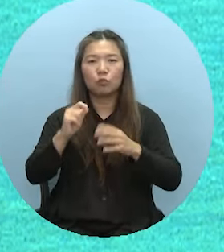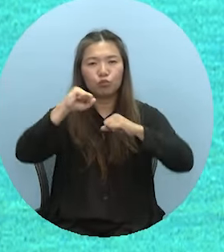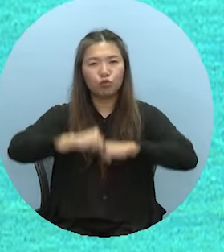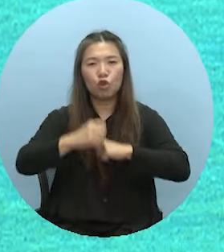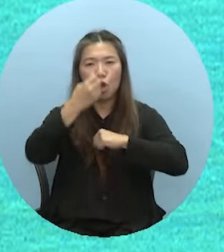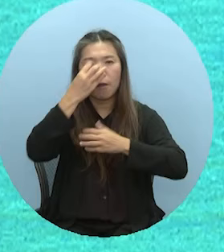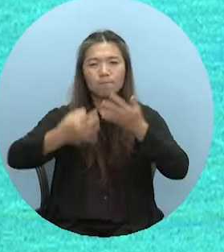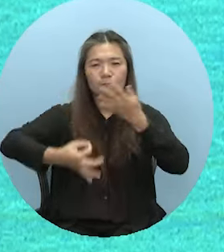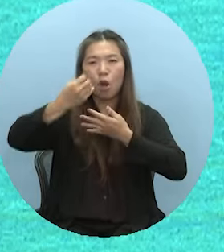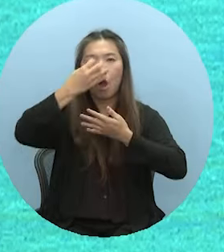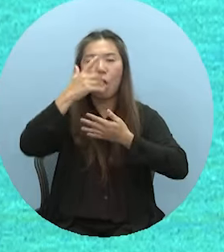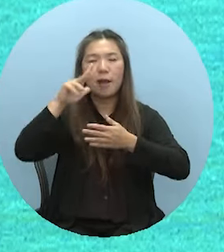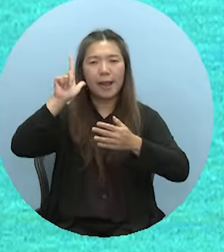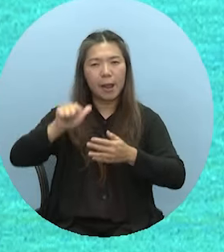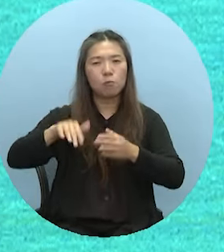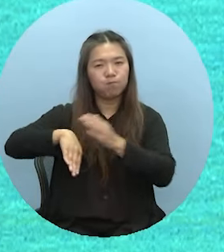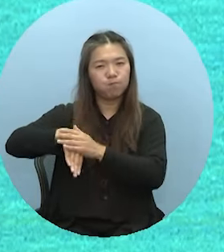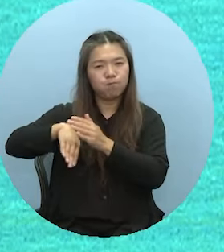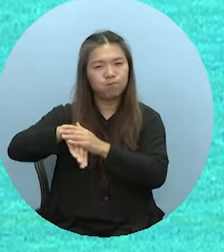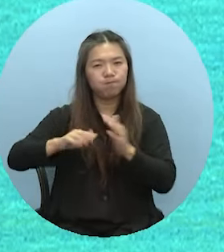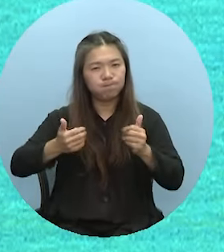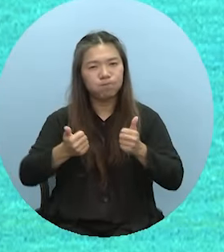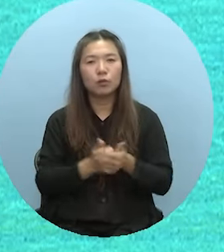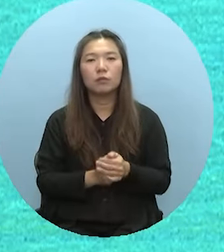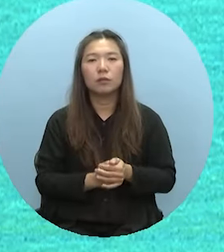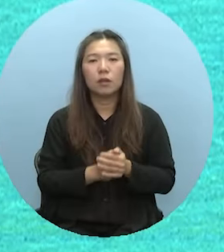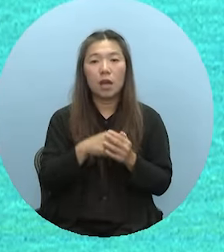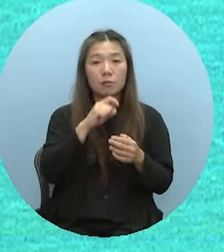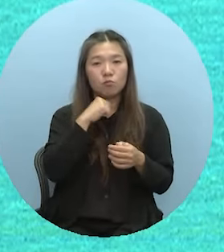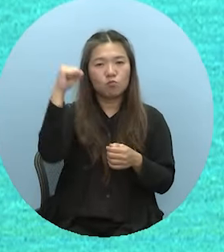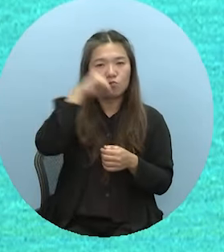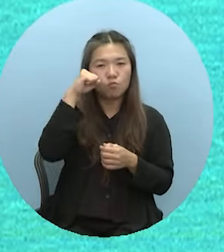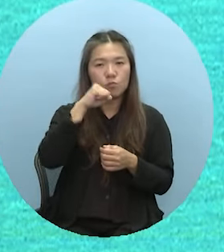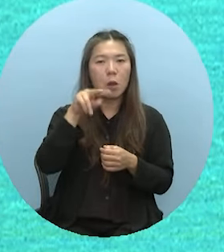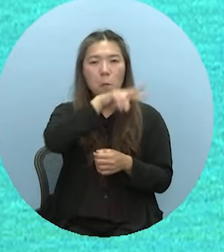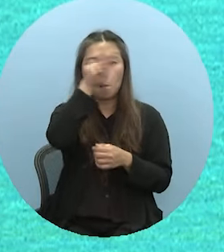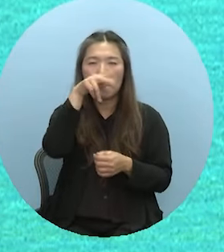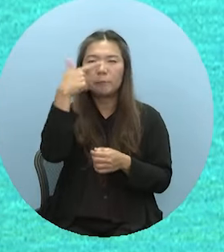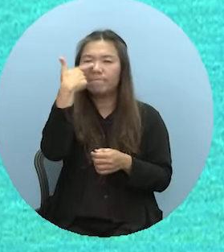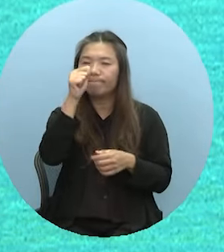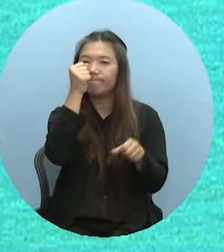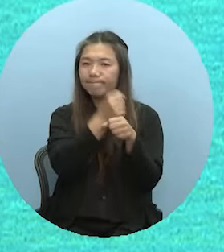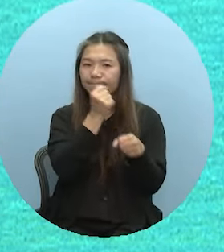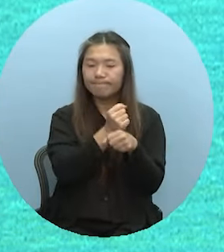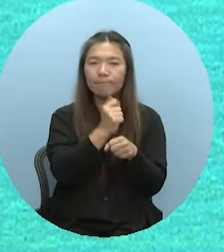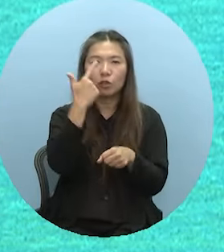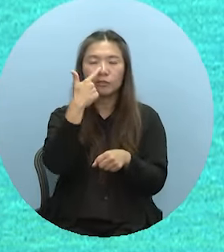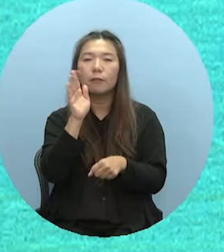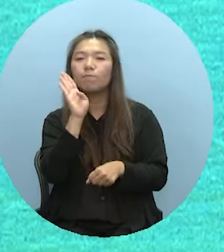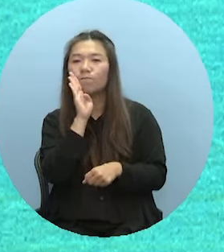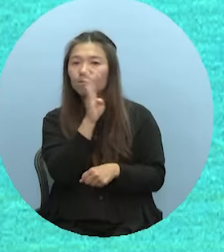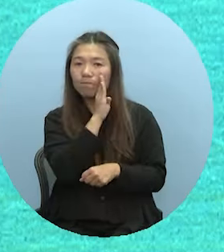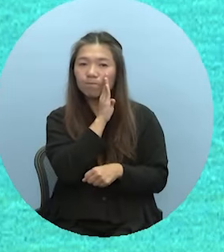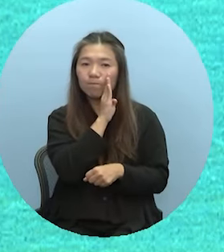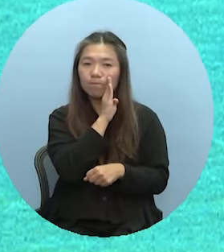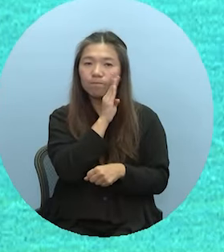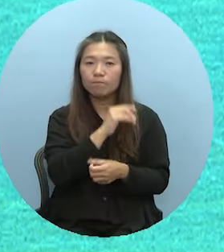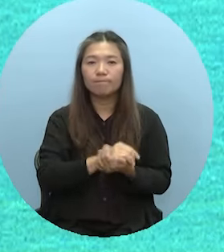升好香港的傳統優勢；需要積極探索新產業的新業